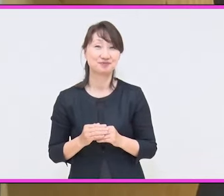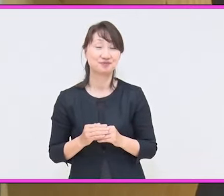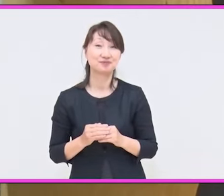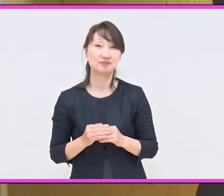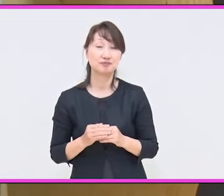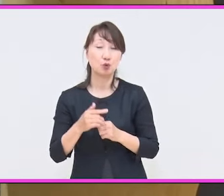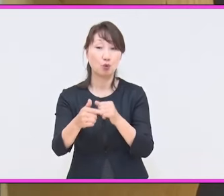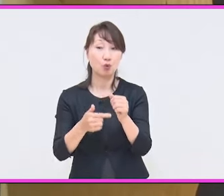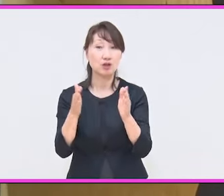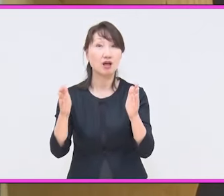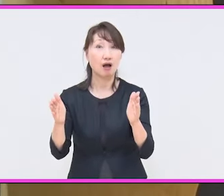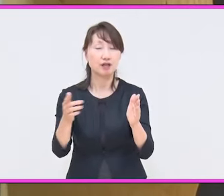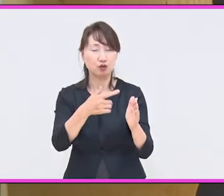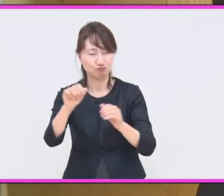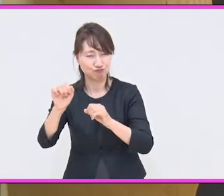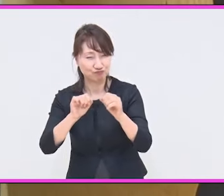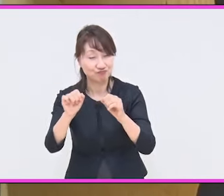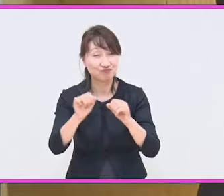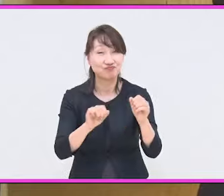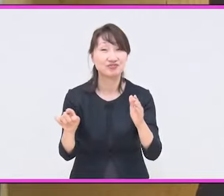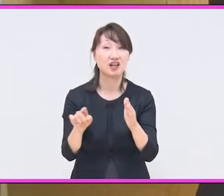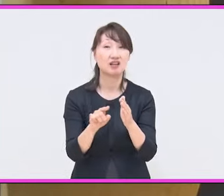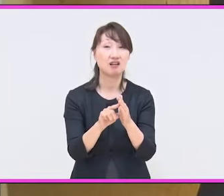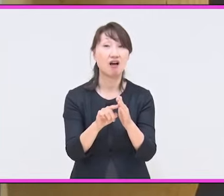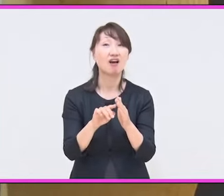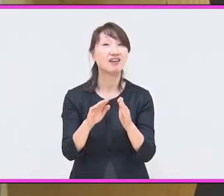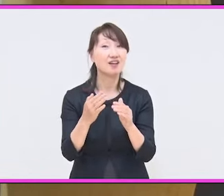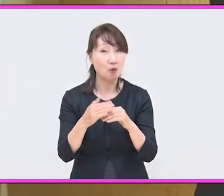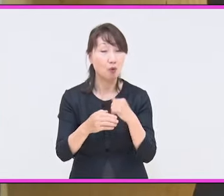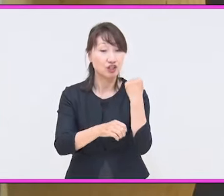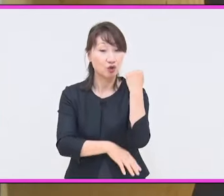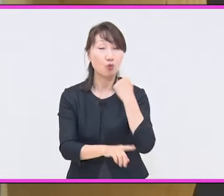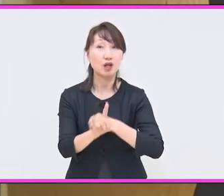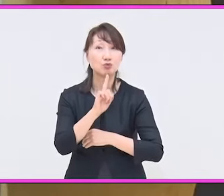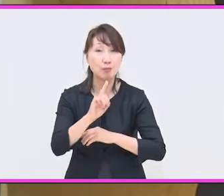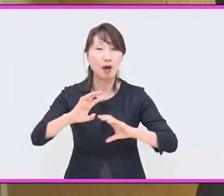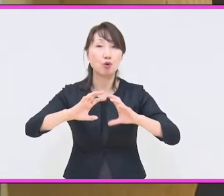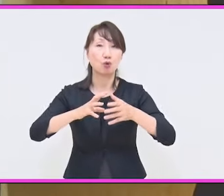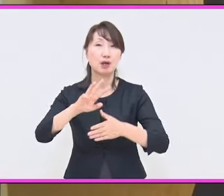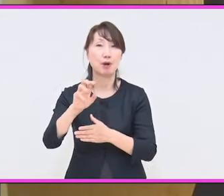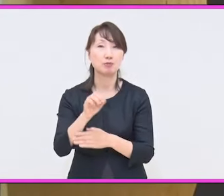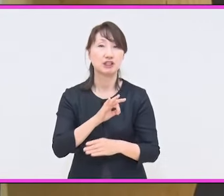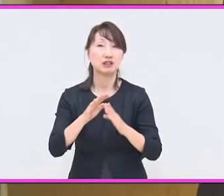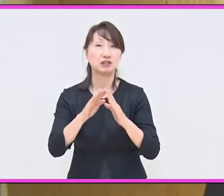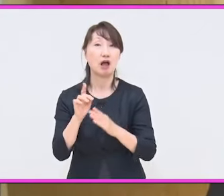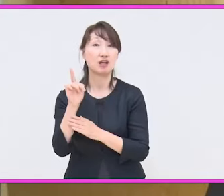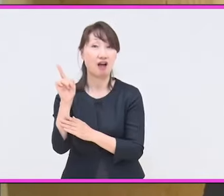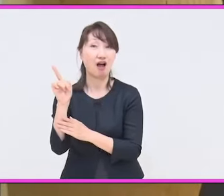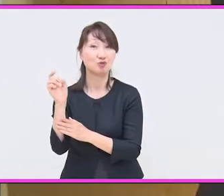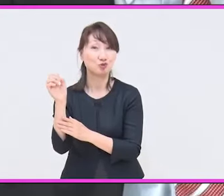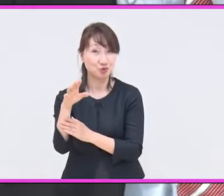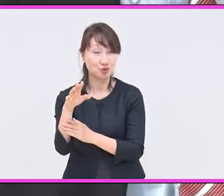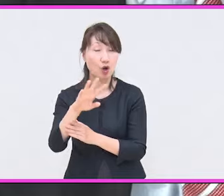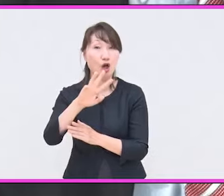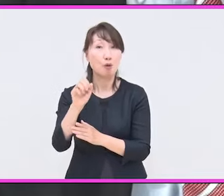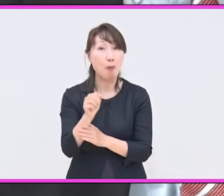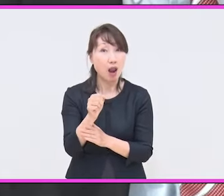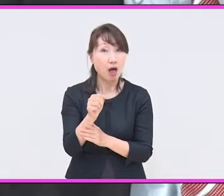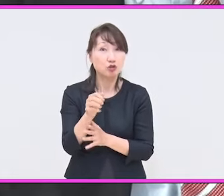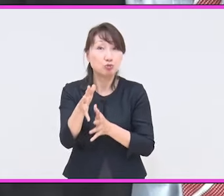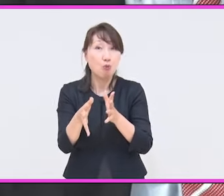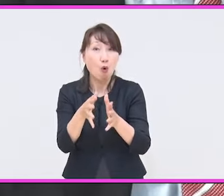この6年間の間にいろんなことをやってるんですけど、まずベースは、国際パラリンピック委員会が言ってますそのパラスポーツでインク